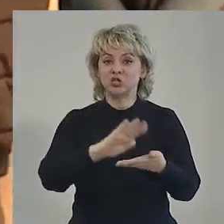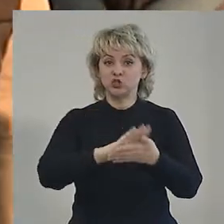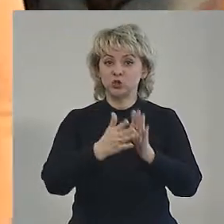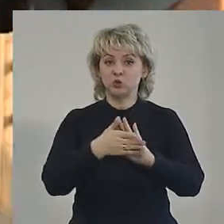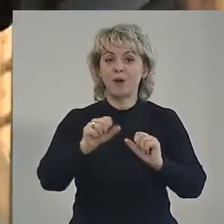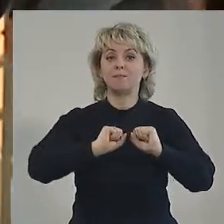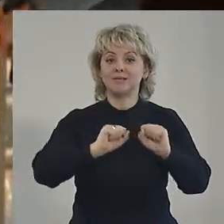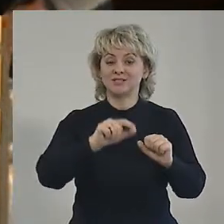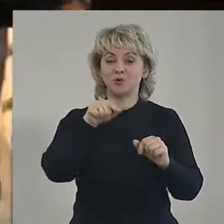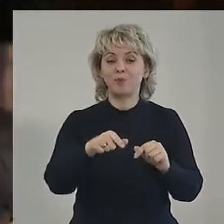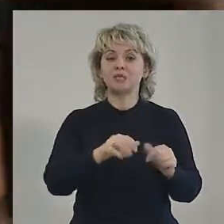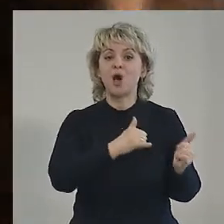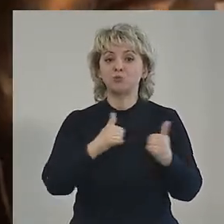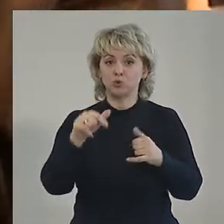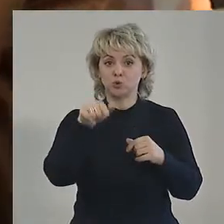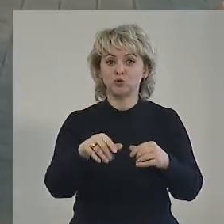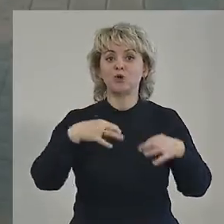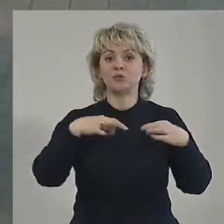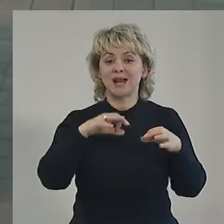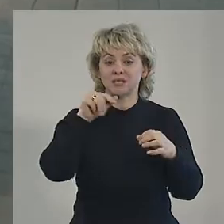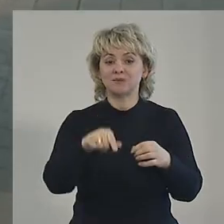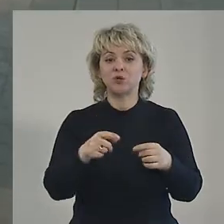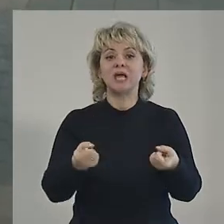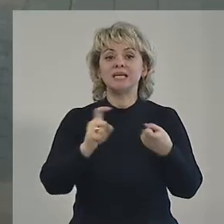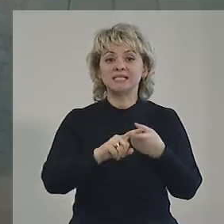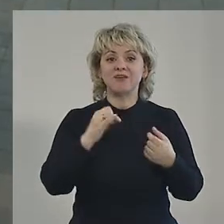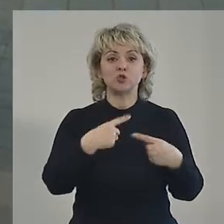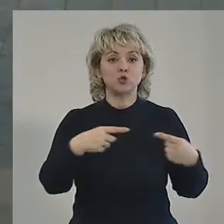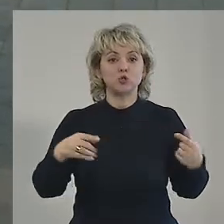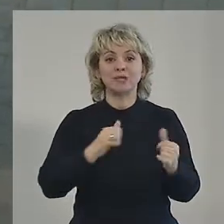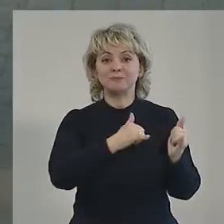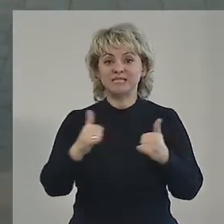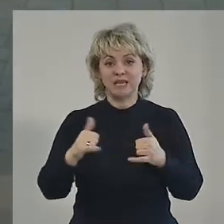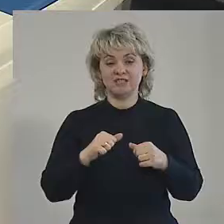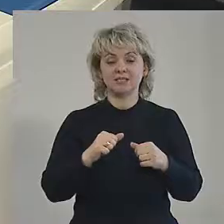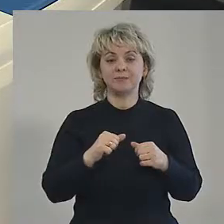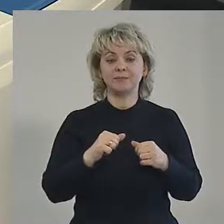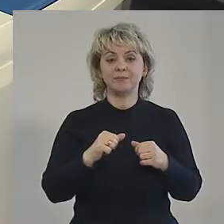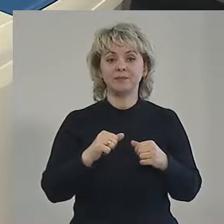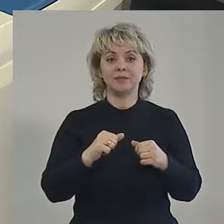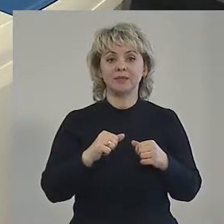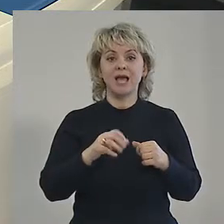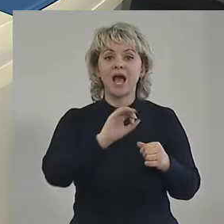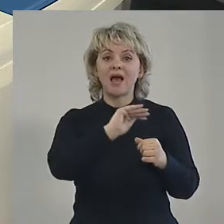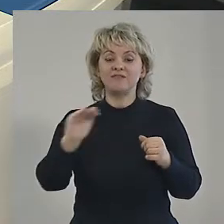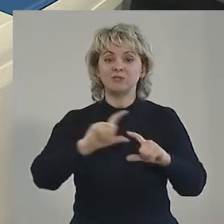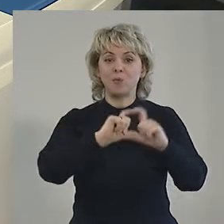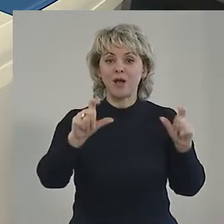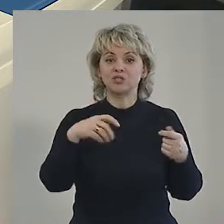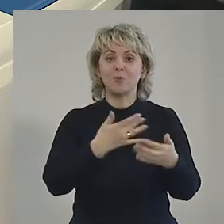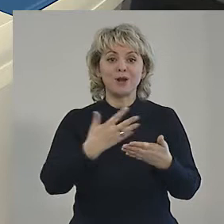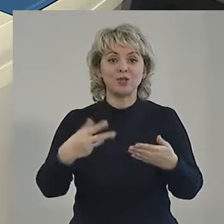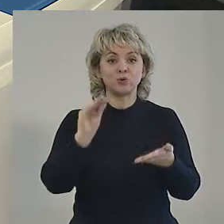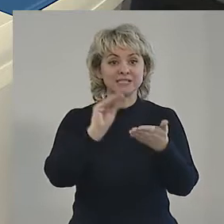ситуации по безопасности, медобслуживанию, транспорту, связи и другим сервисам. Официальные магазины